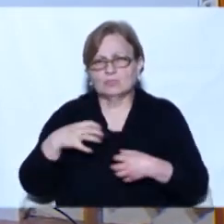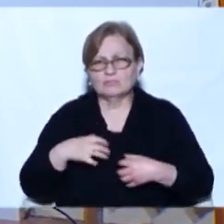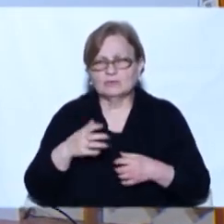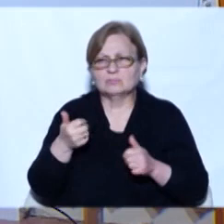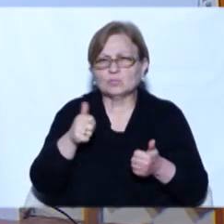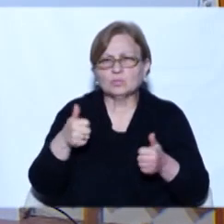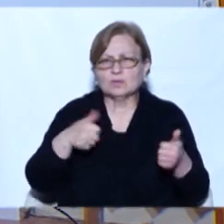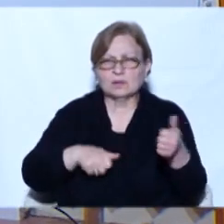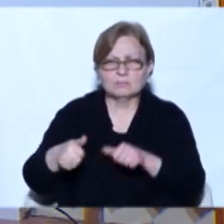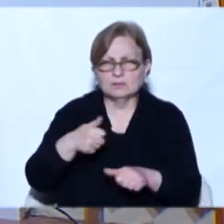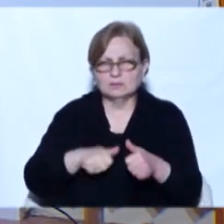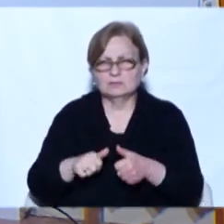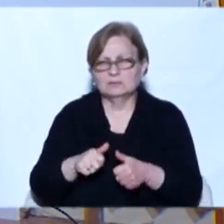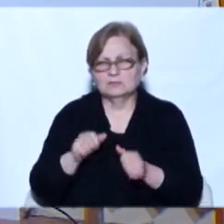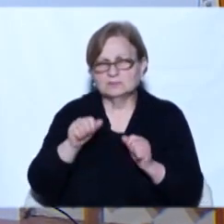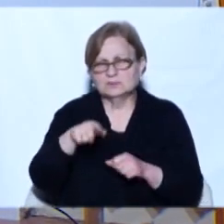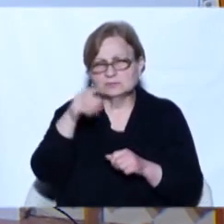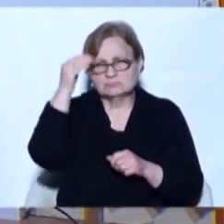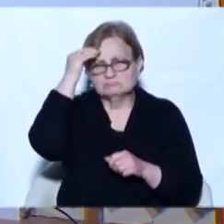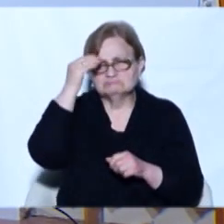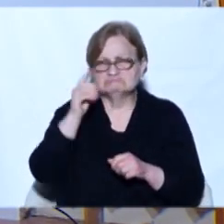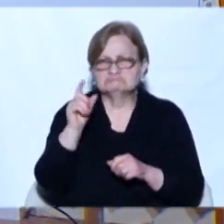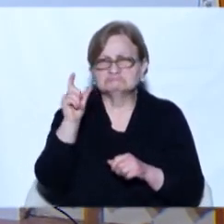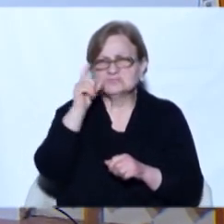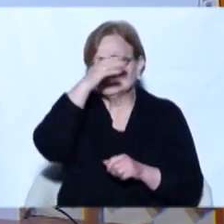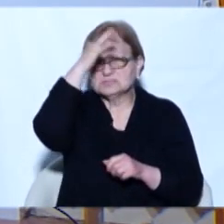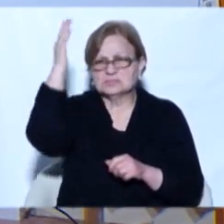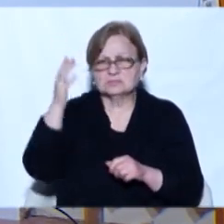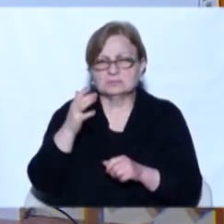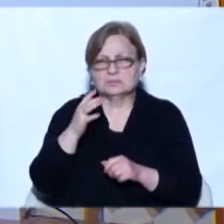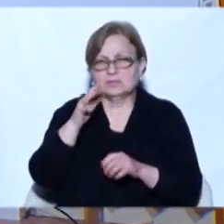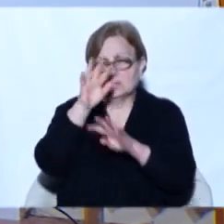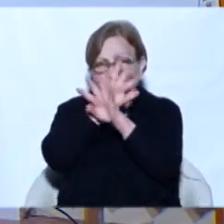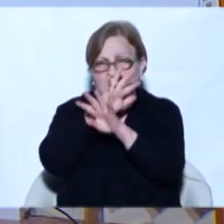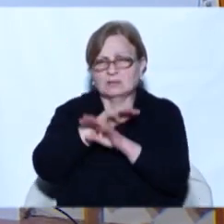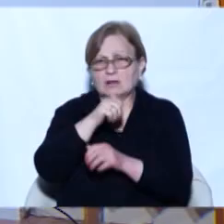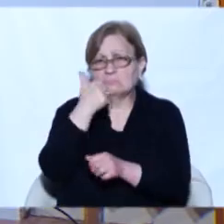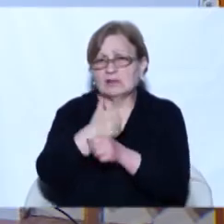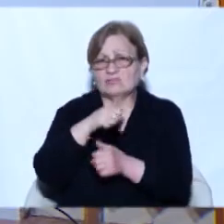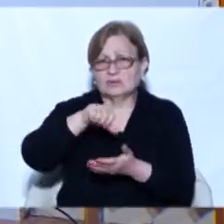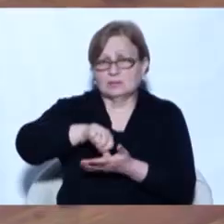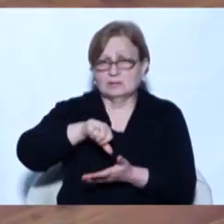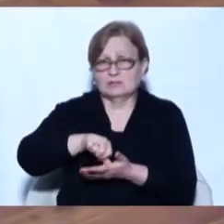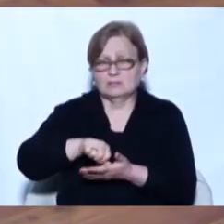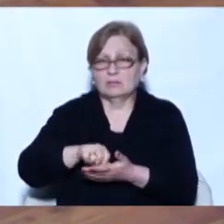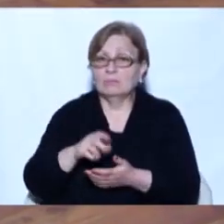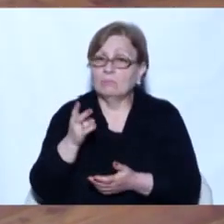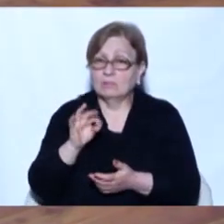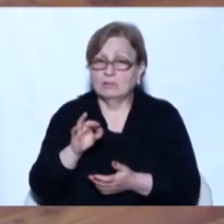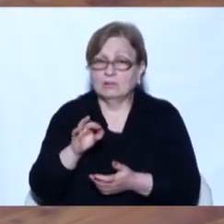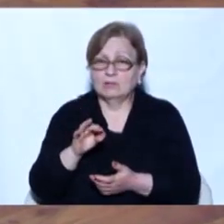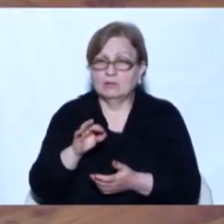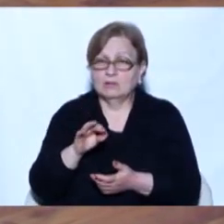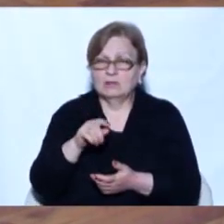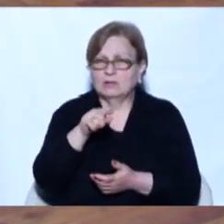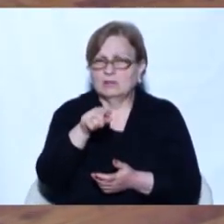ეხმარებიან? შეიძლება იფიქრო, რომ ცისფერი ირემი მთავარი მოქმედი პერსონაჟია. მაგრამ ის